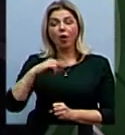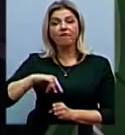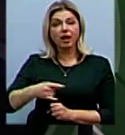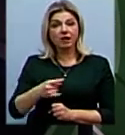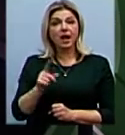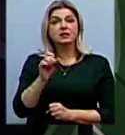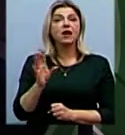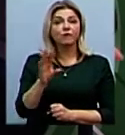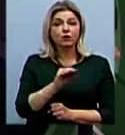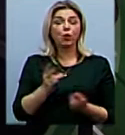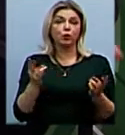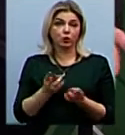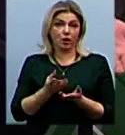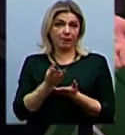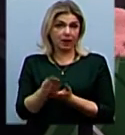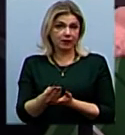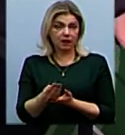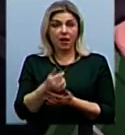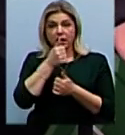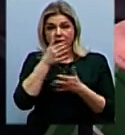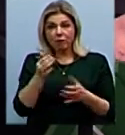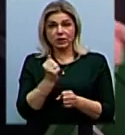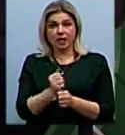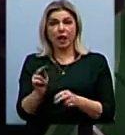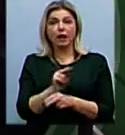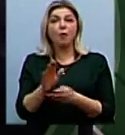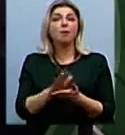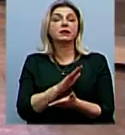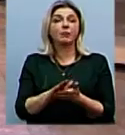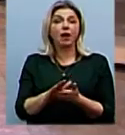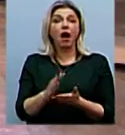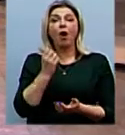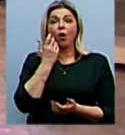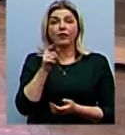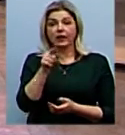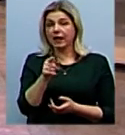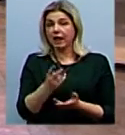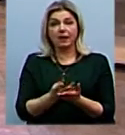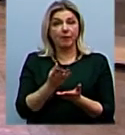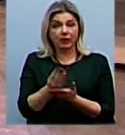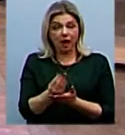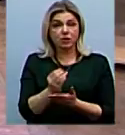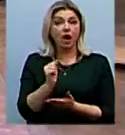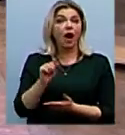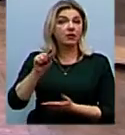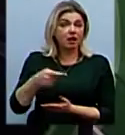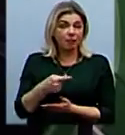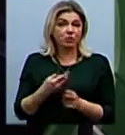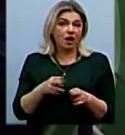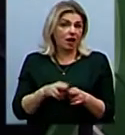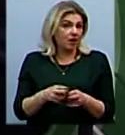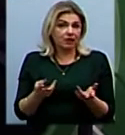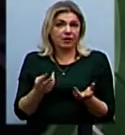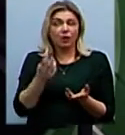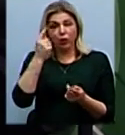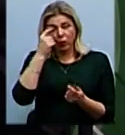нужно платить. Как бы невозможно сделать ремонт бесплатно, да. А когда ты за него не платишь, его требуешь, это как бы глупо. Поэтому, да, до этого,